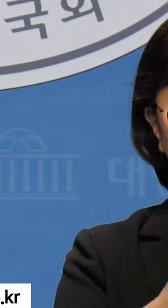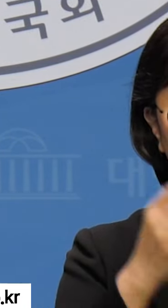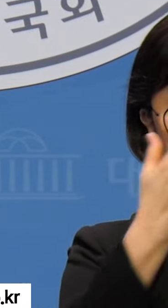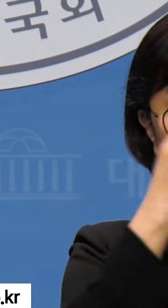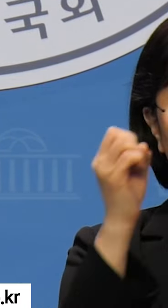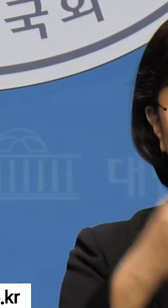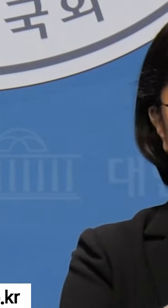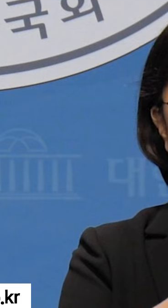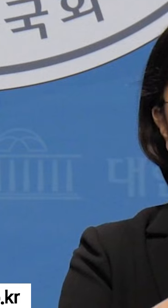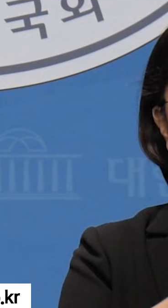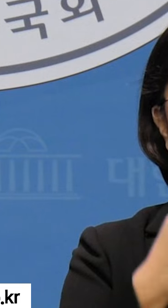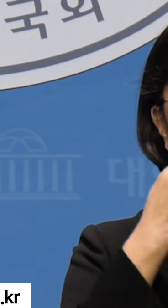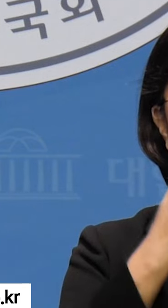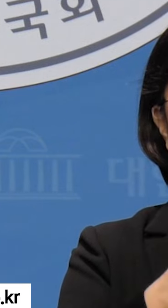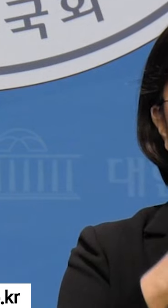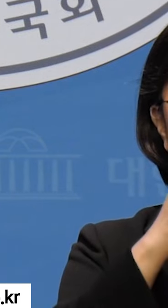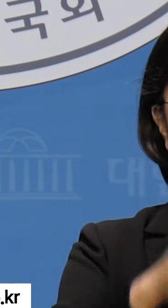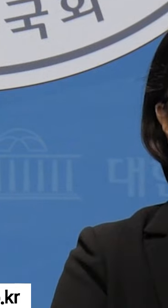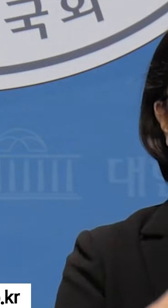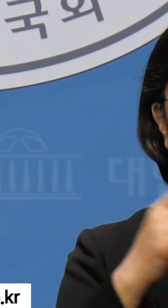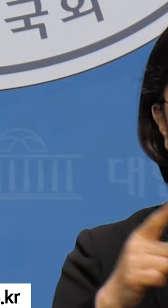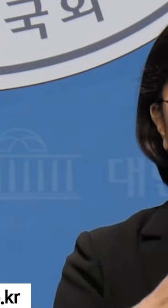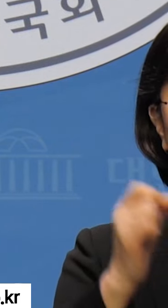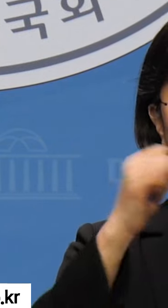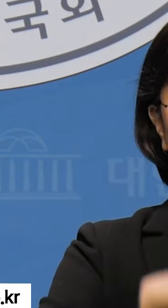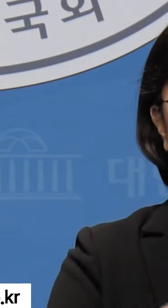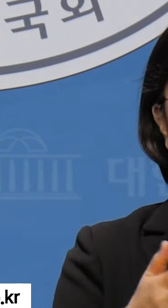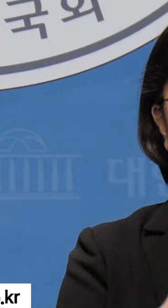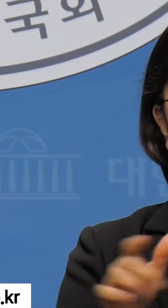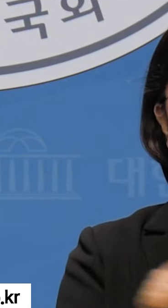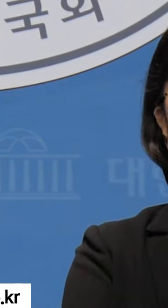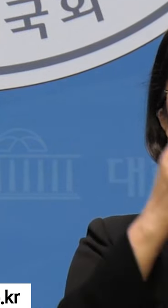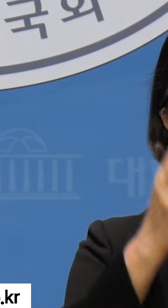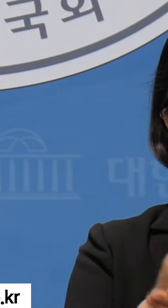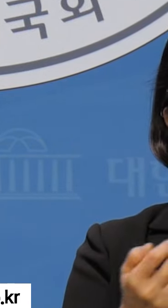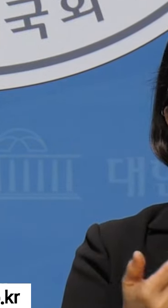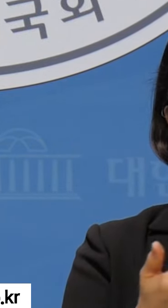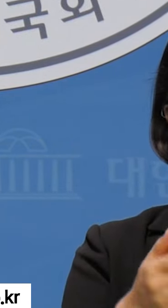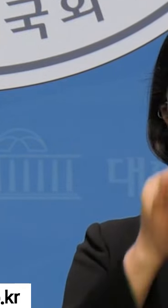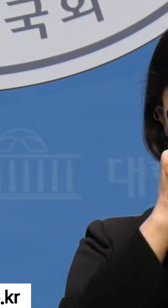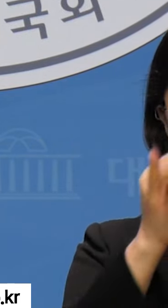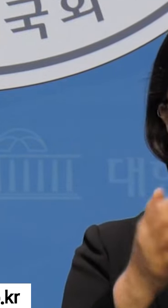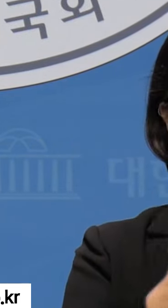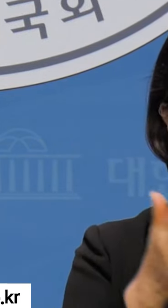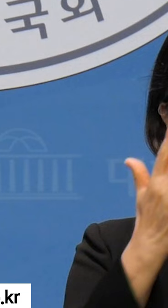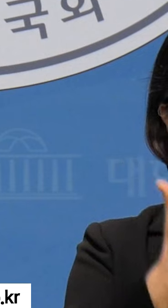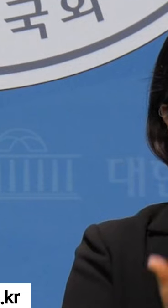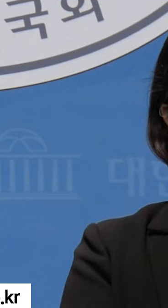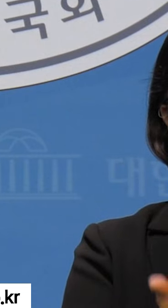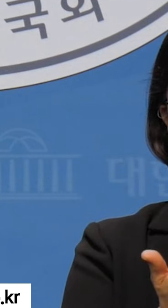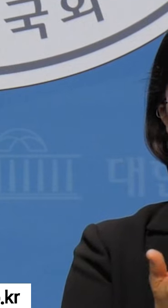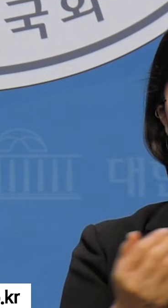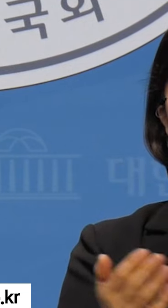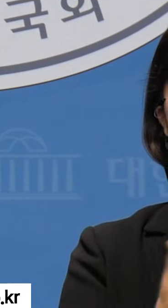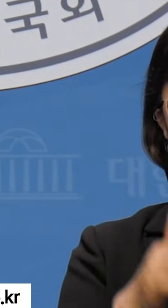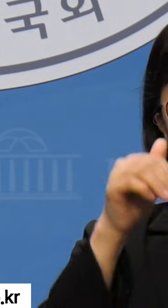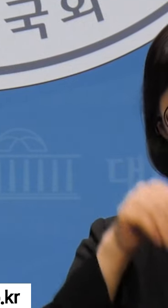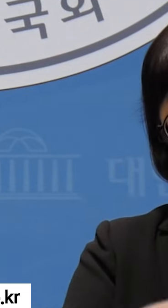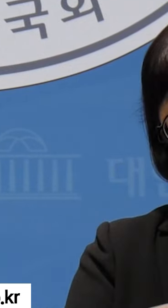무너뜨리고 있습니다. 이태원 특별법조차 거부하는 정권입니다. 총선 승리로